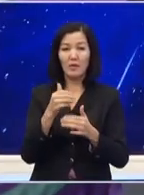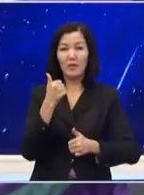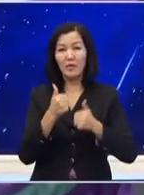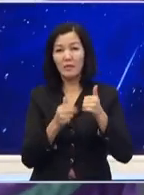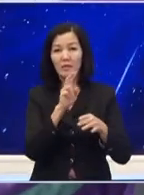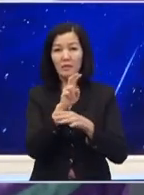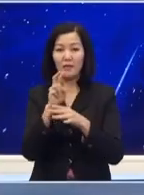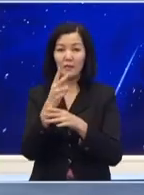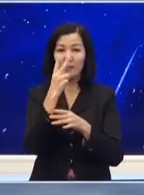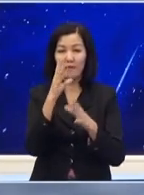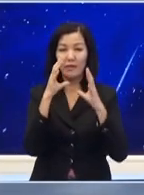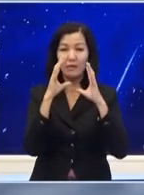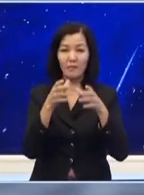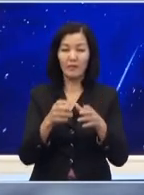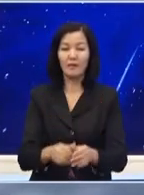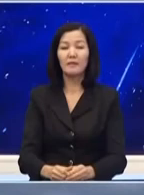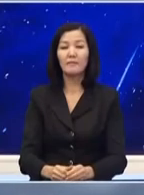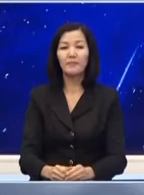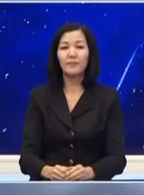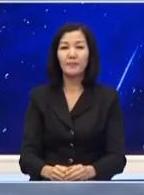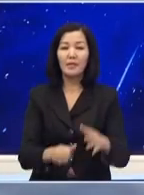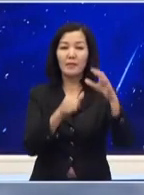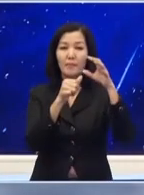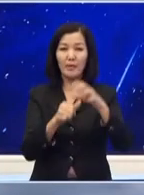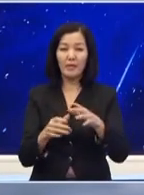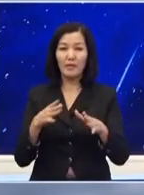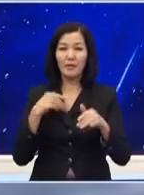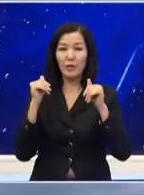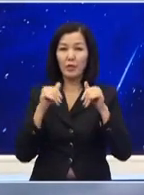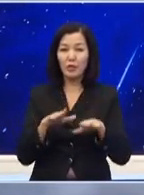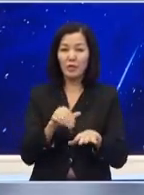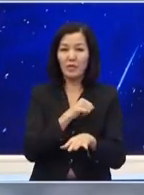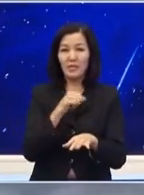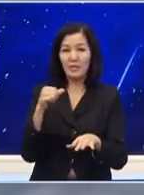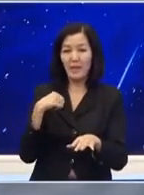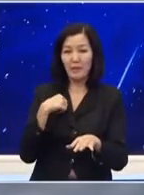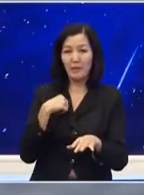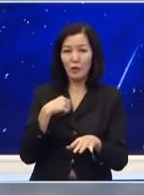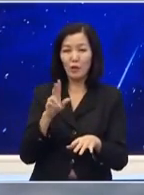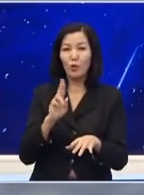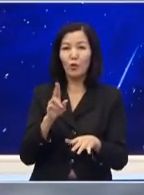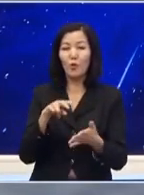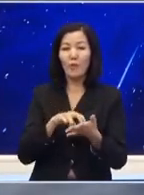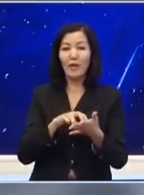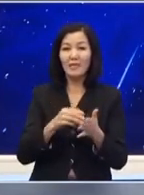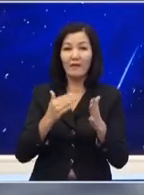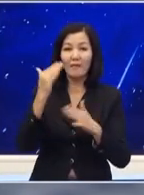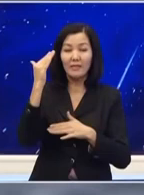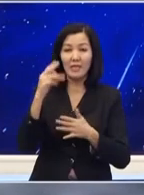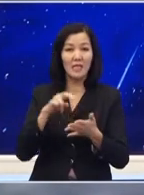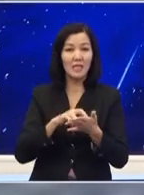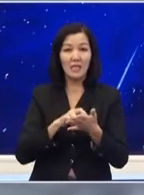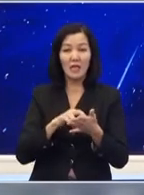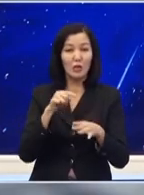соревнования, повидать мир. Следует заметить, что летать на параплане принимают решение даже те, кто боится высоты. Более того, страха никто